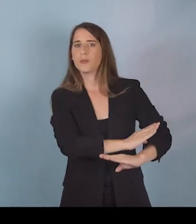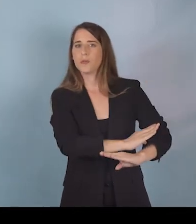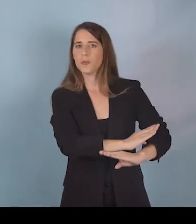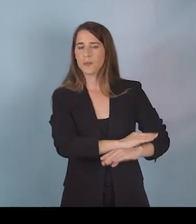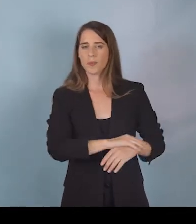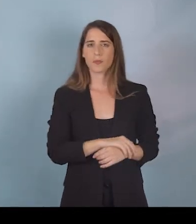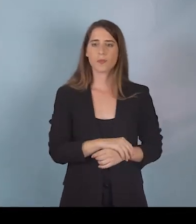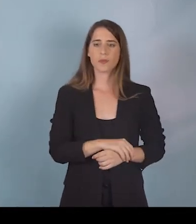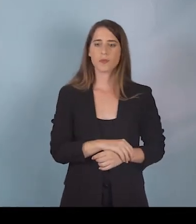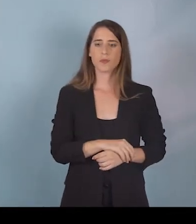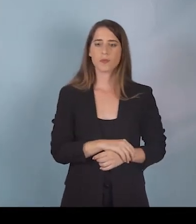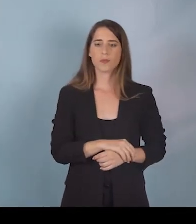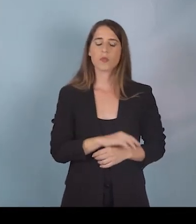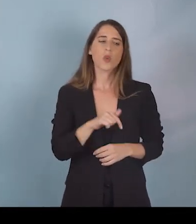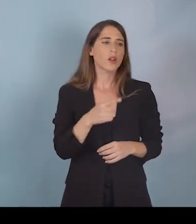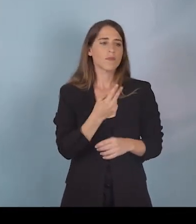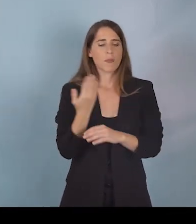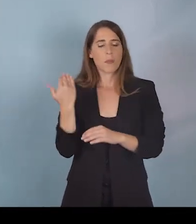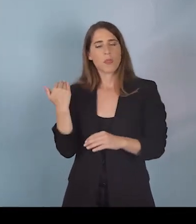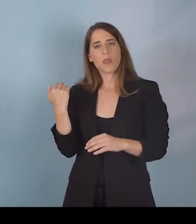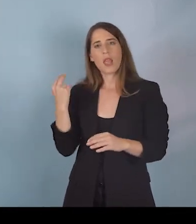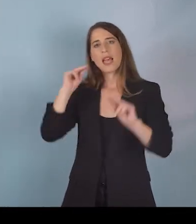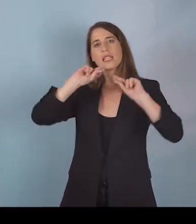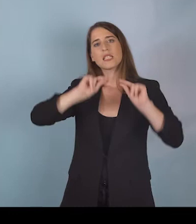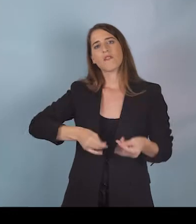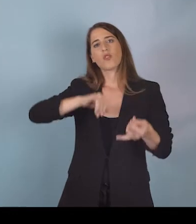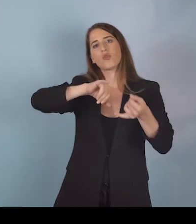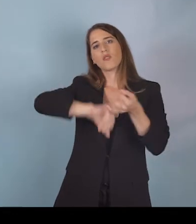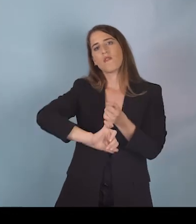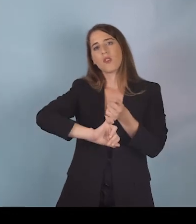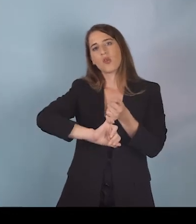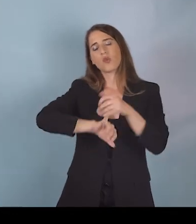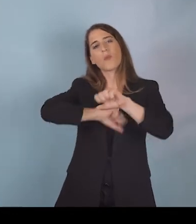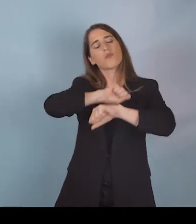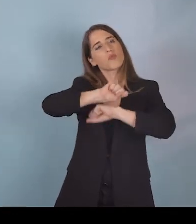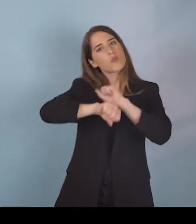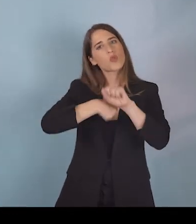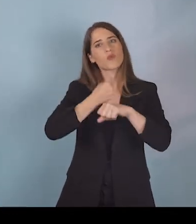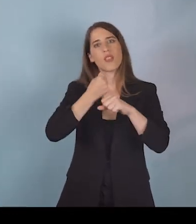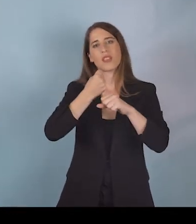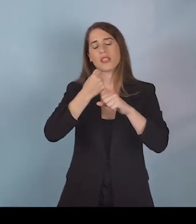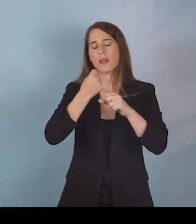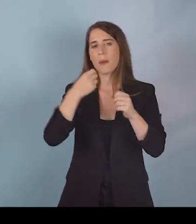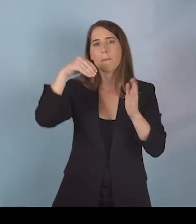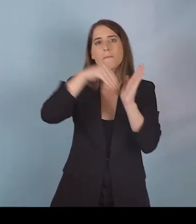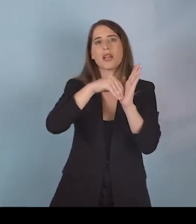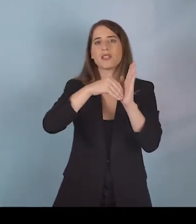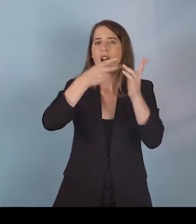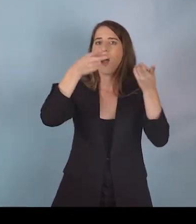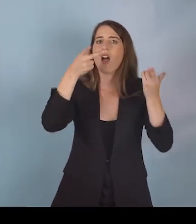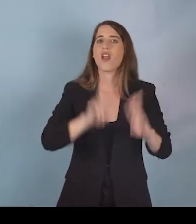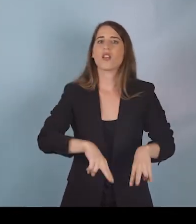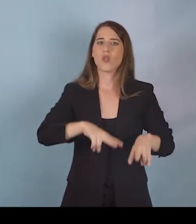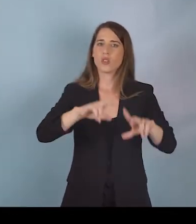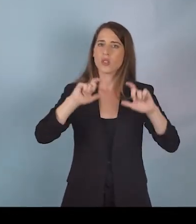Αυτό, λίγο πολύ, με το Σύμφωνο Συμβίωσης προσπαθήσαμε να έχουμε αναγνώριση των